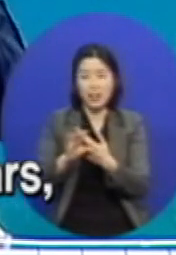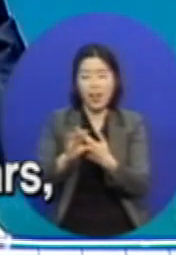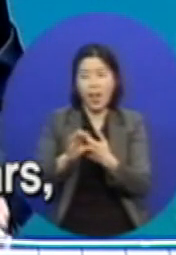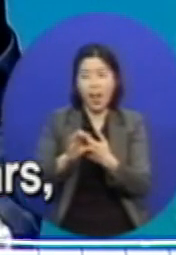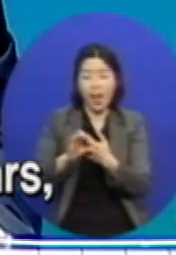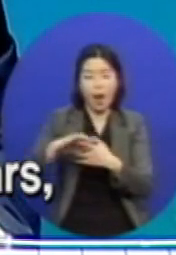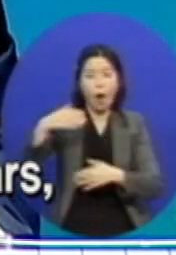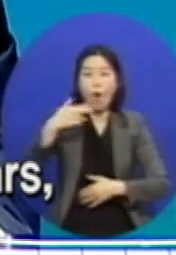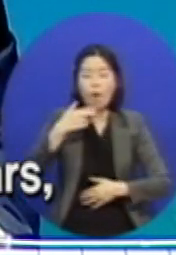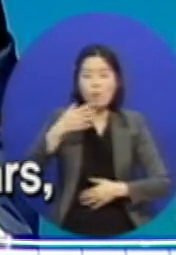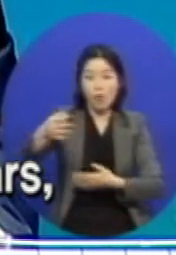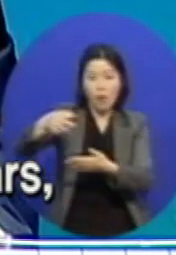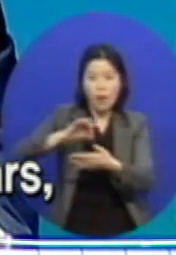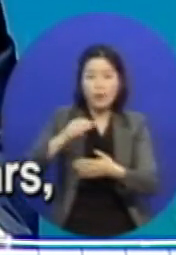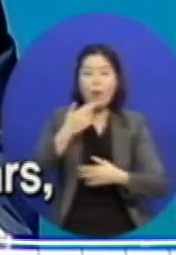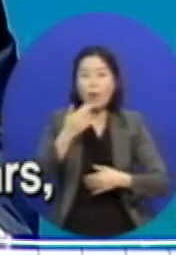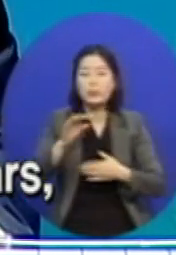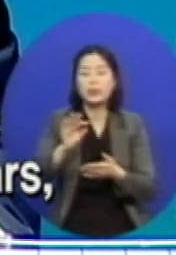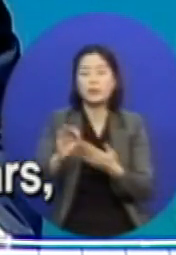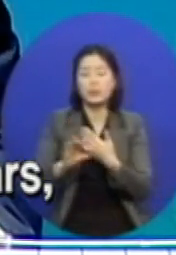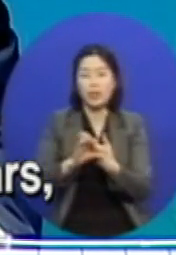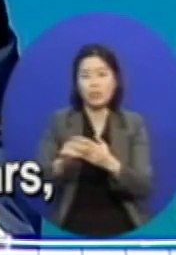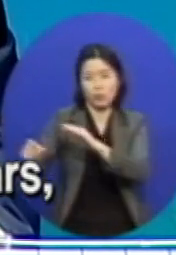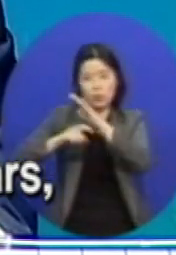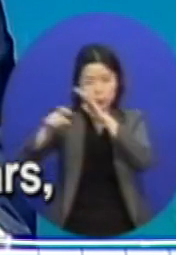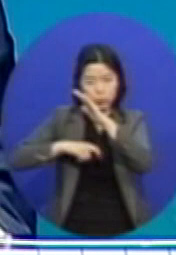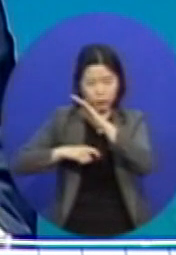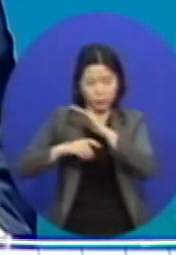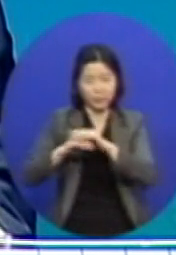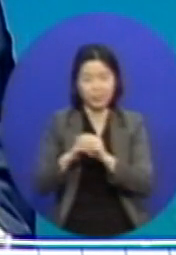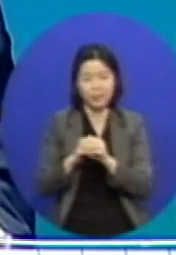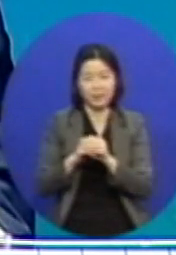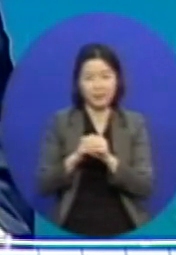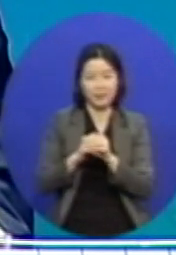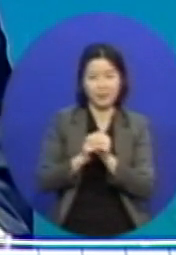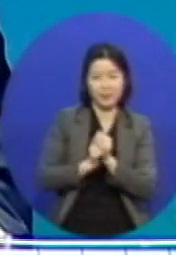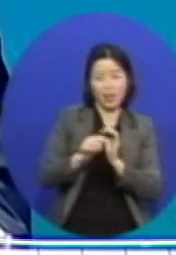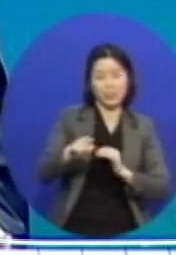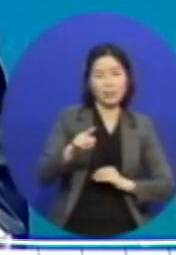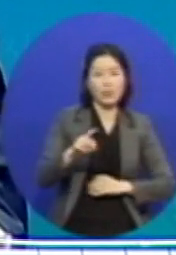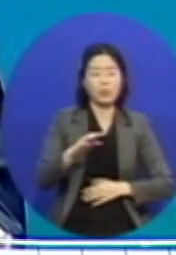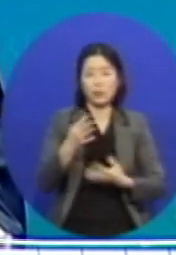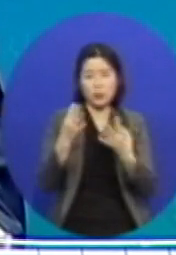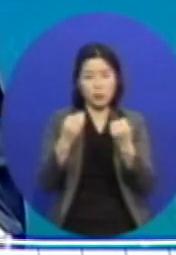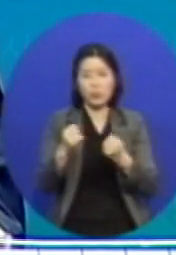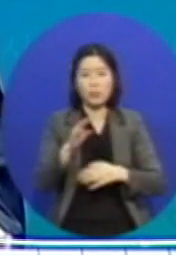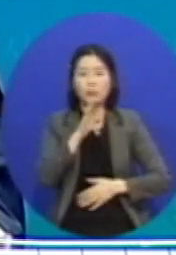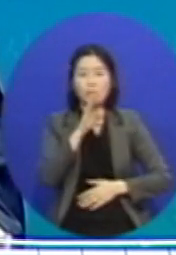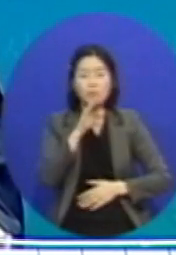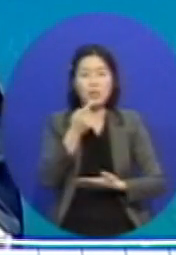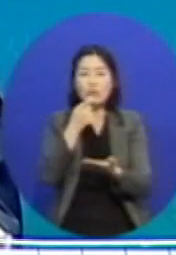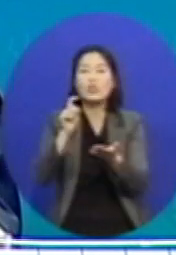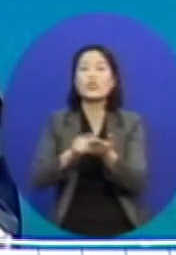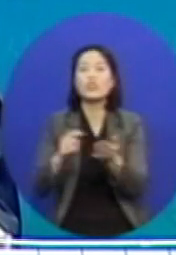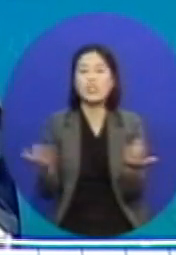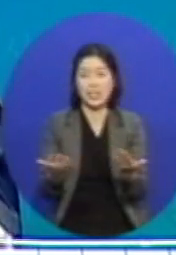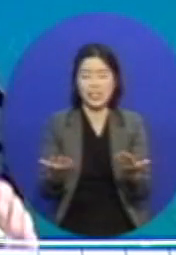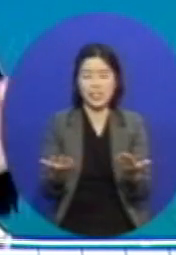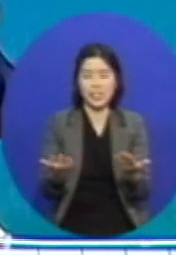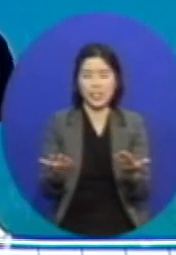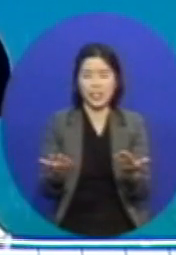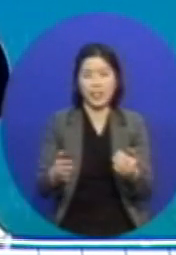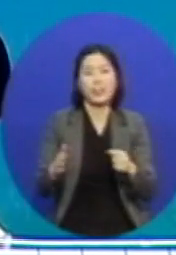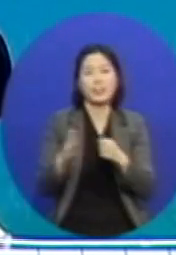드리고 난 다음에 10 억만 교회 원금 맛이라 그러면 그건 뭐 얼마나 쉬워요 그러니까